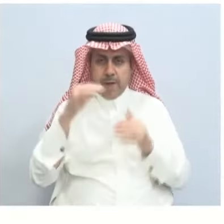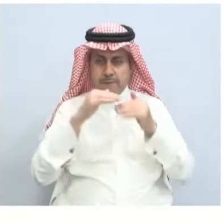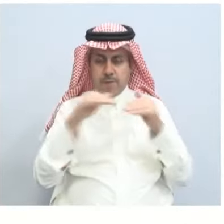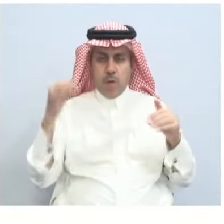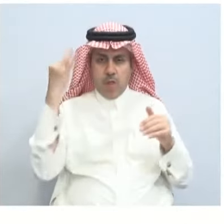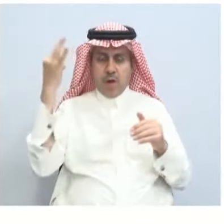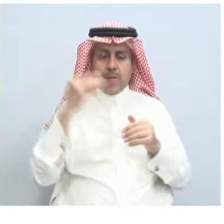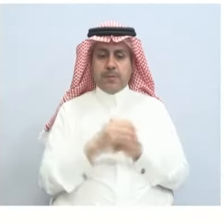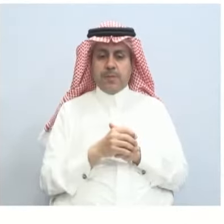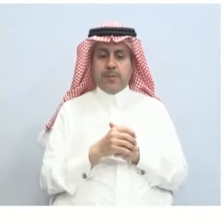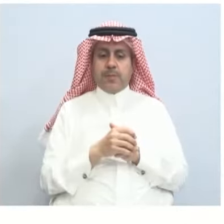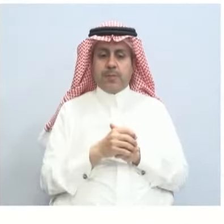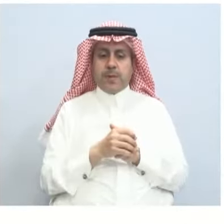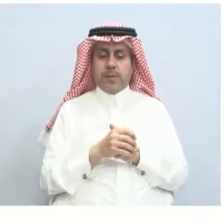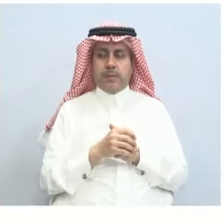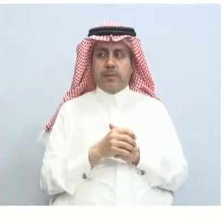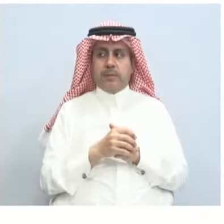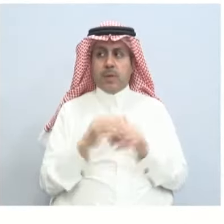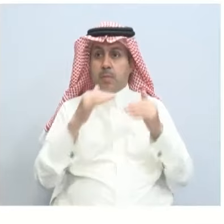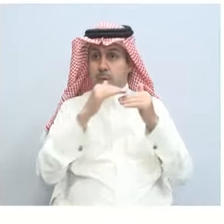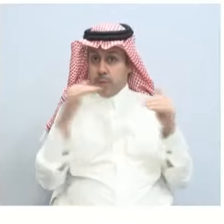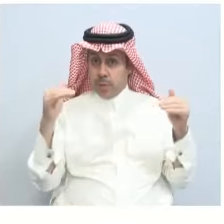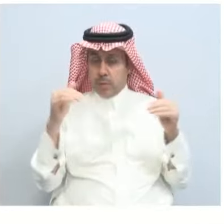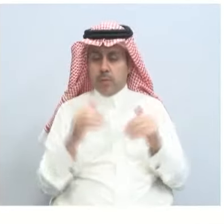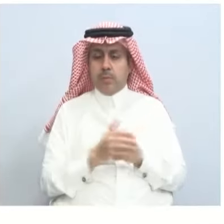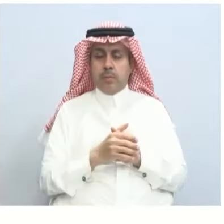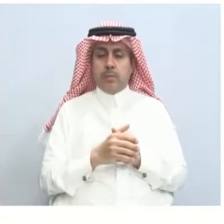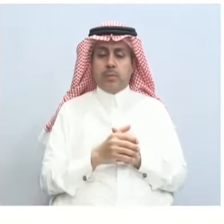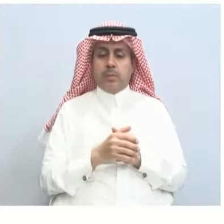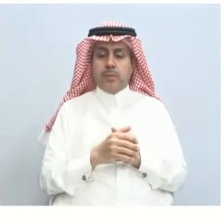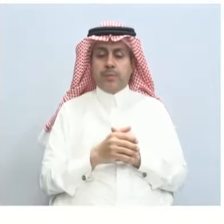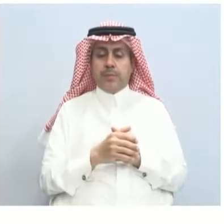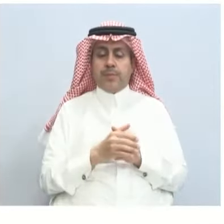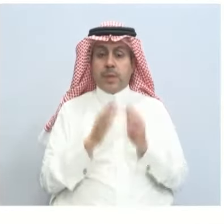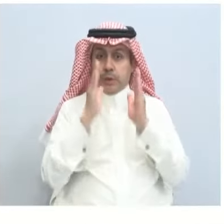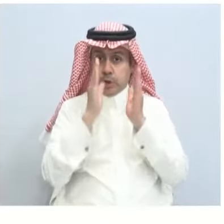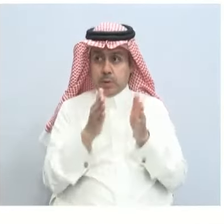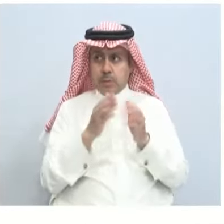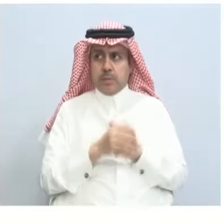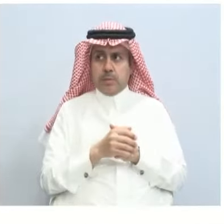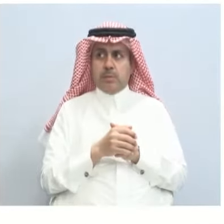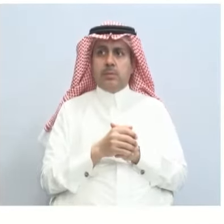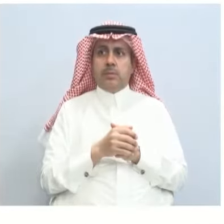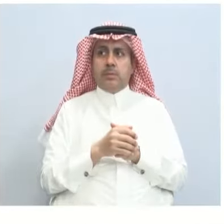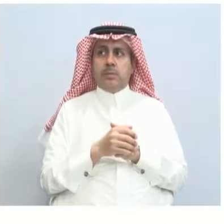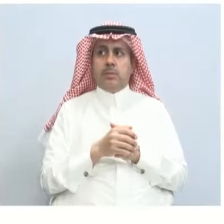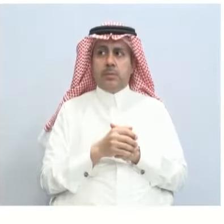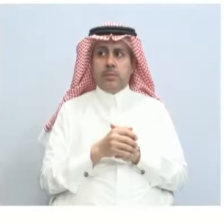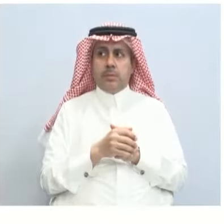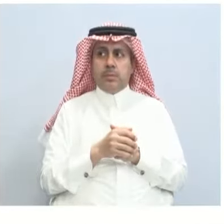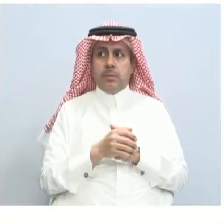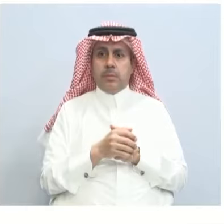بثلاثه طرق اما نعبر عنه مع الافقي او نعبر عننا بالاتجاهات اللي هي عباره عن الاتجاهات